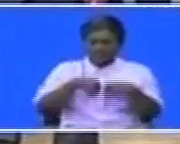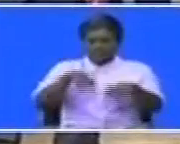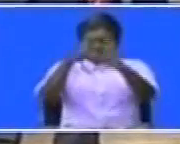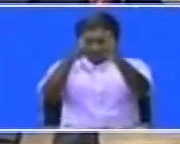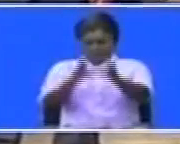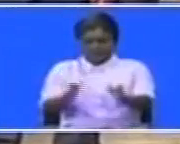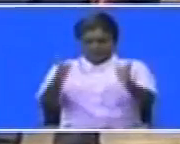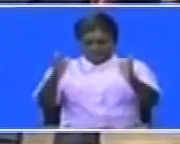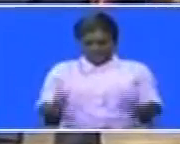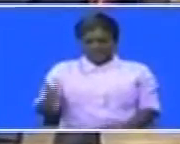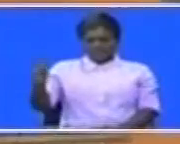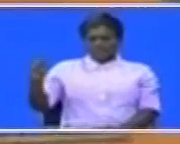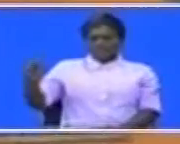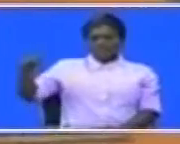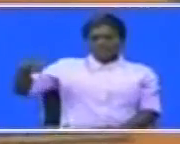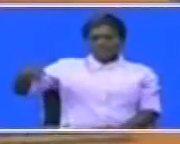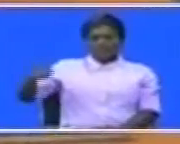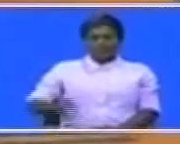Dev Kirui, KTN Leo.